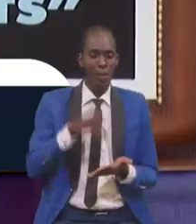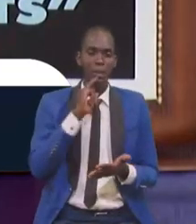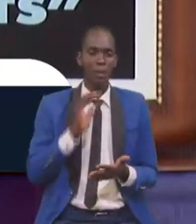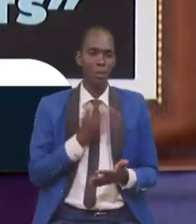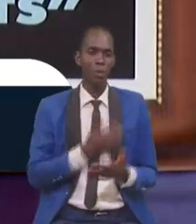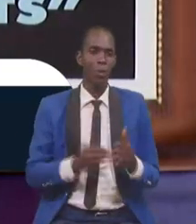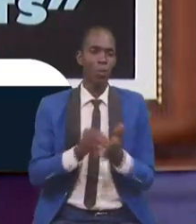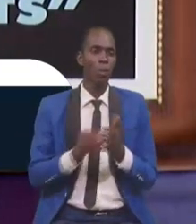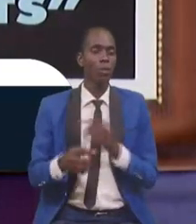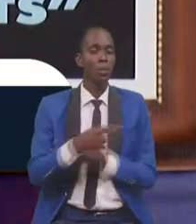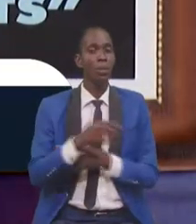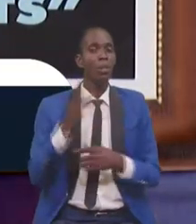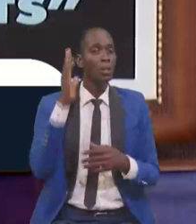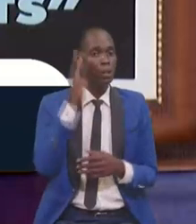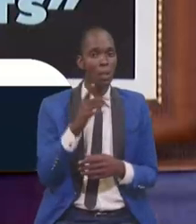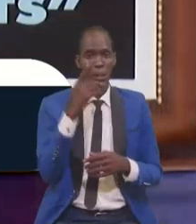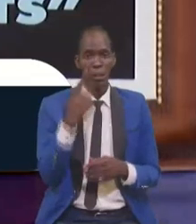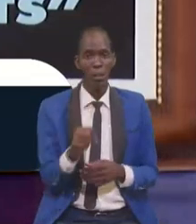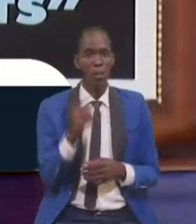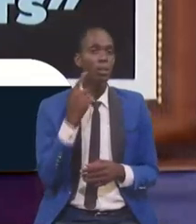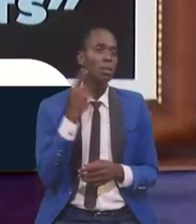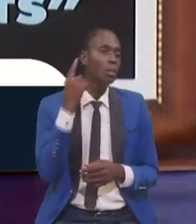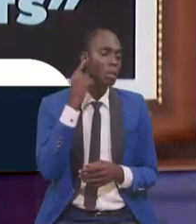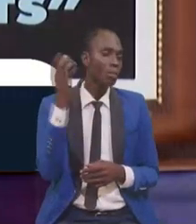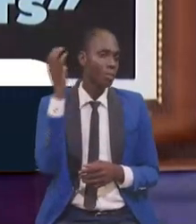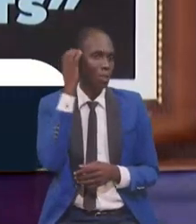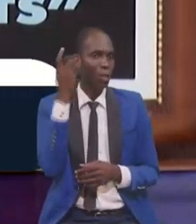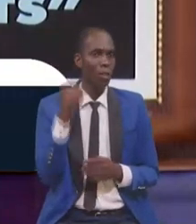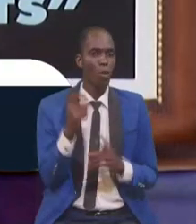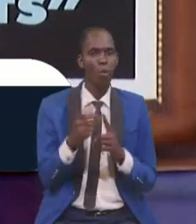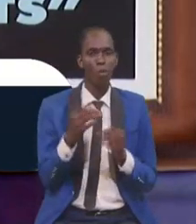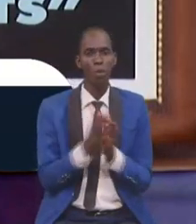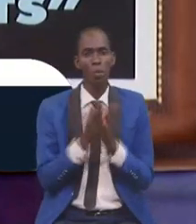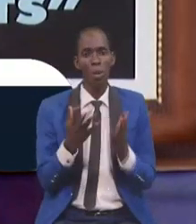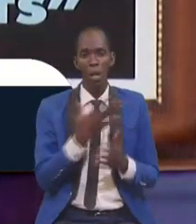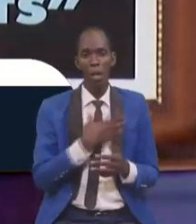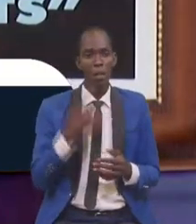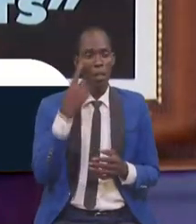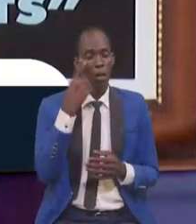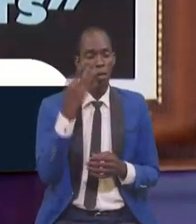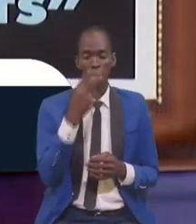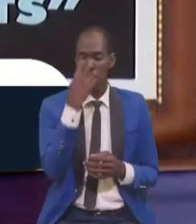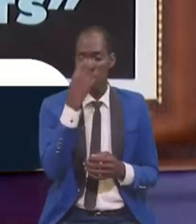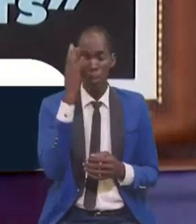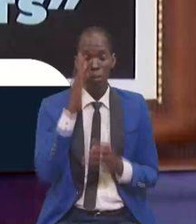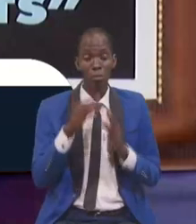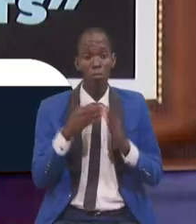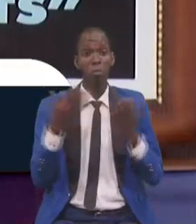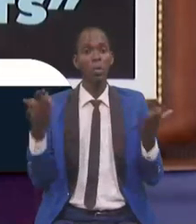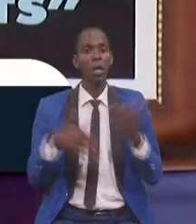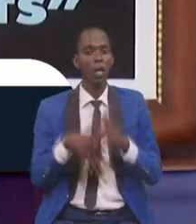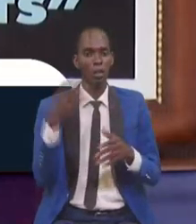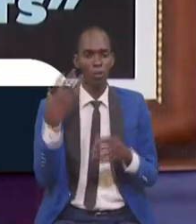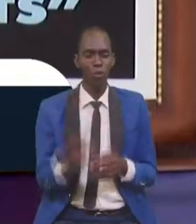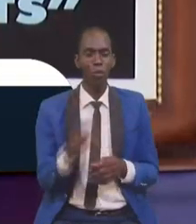jour-là, les sourds entendront les paroles du livre. Et délivrés de l'obscurité et des